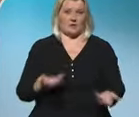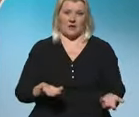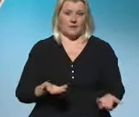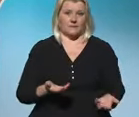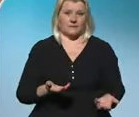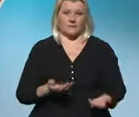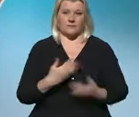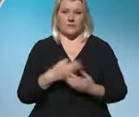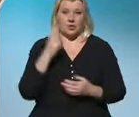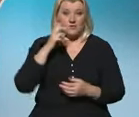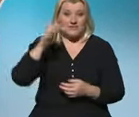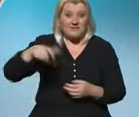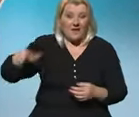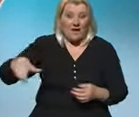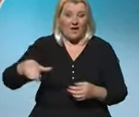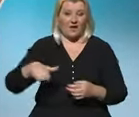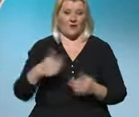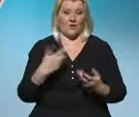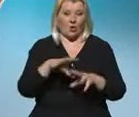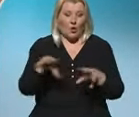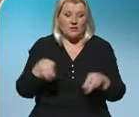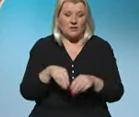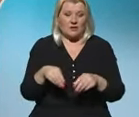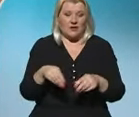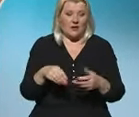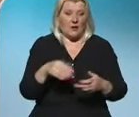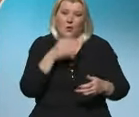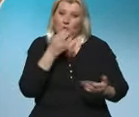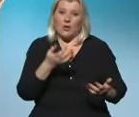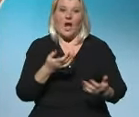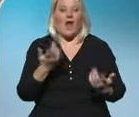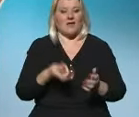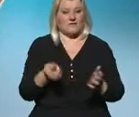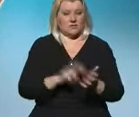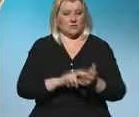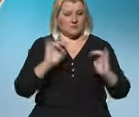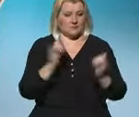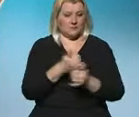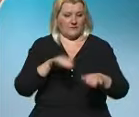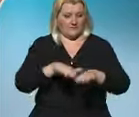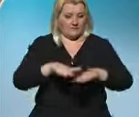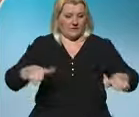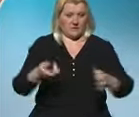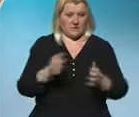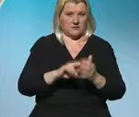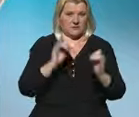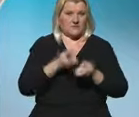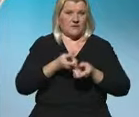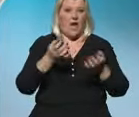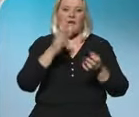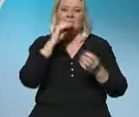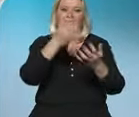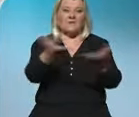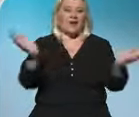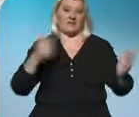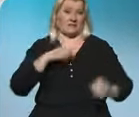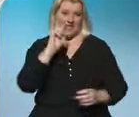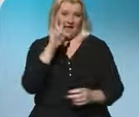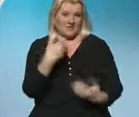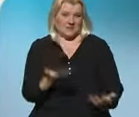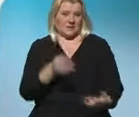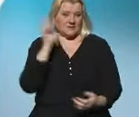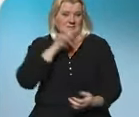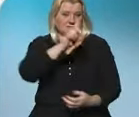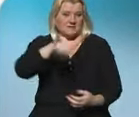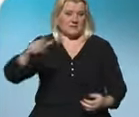problém. Když to jsou známí lidé, jako moje rodina. A ta pódium je takové, tam máte publikum, které je tak trošku jako anonymní, nebo prostě